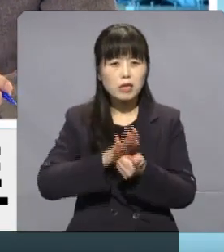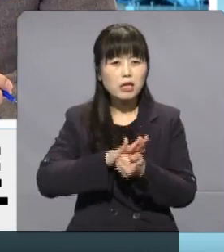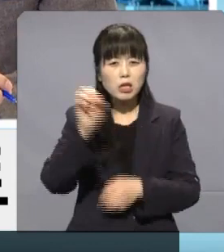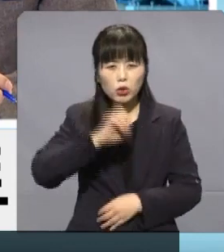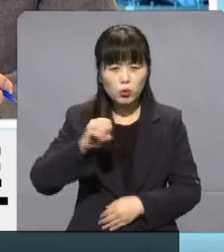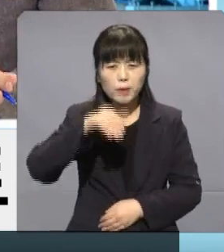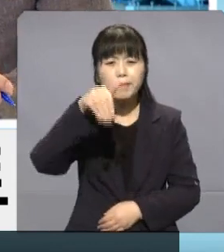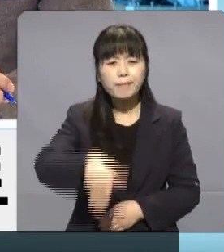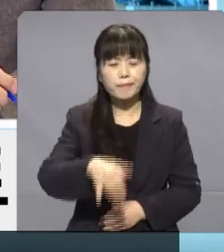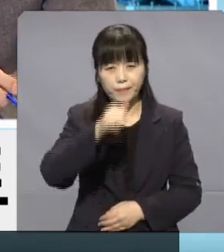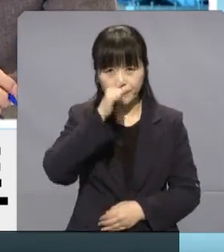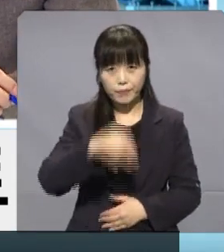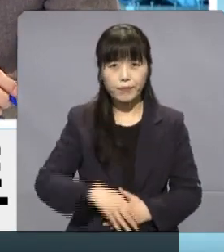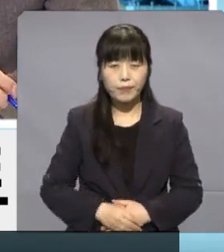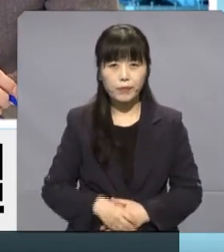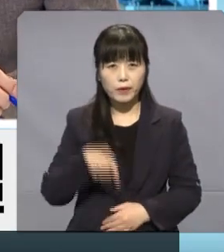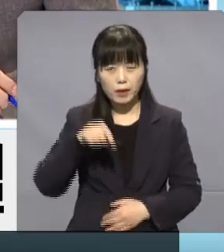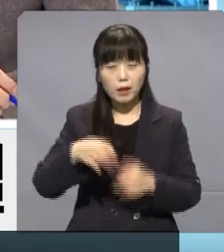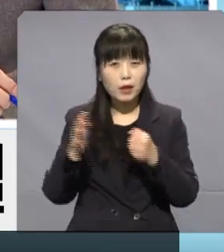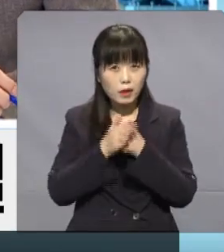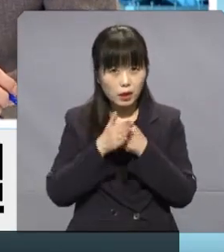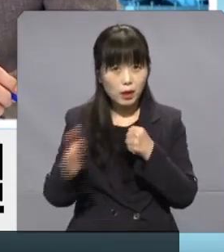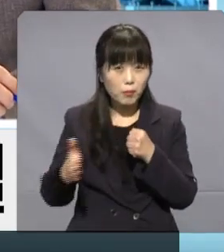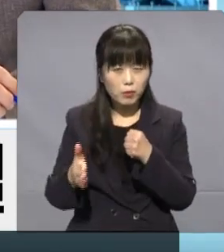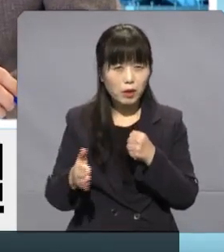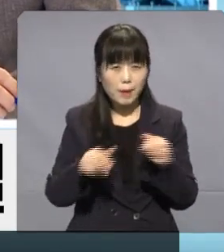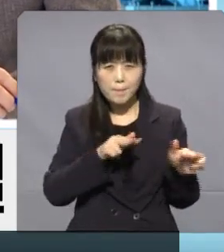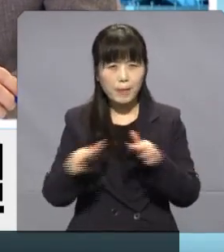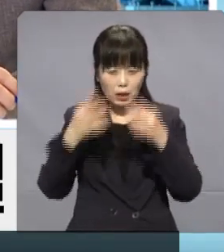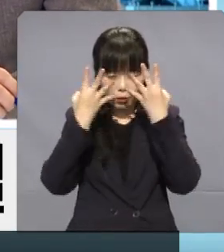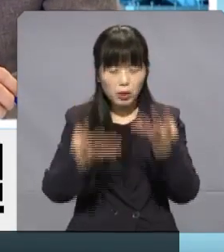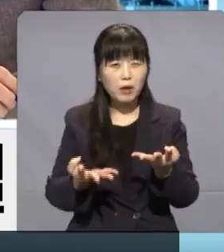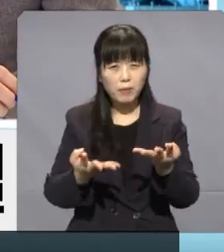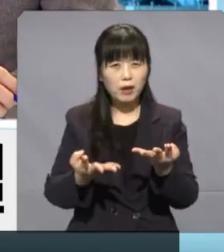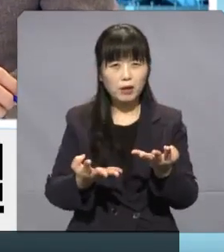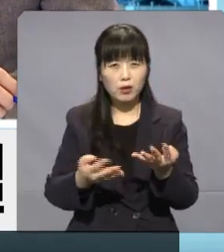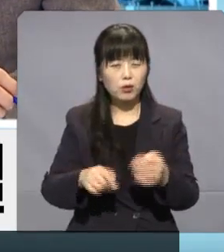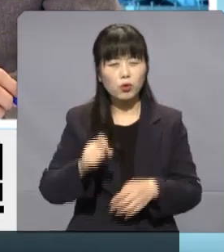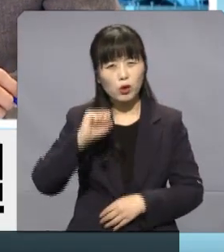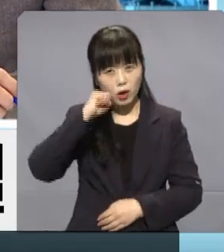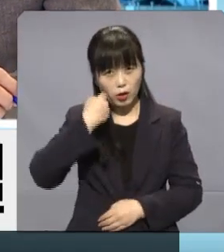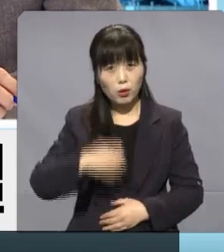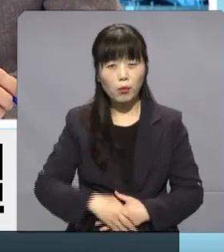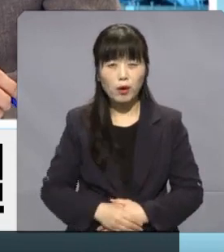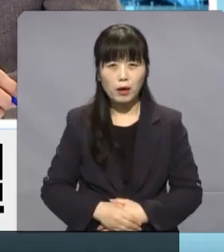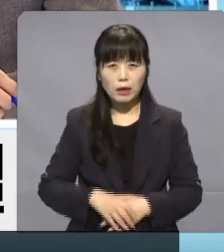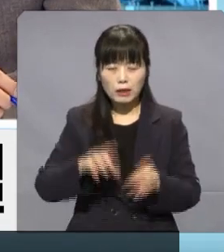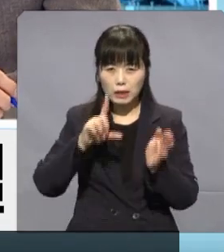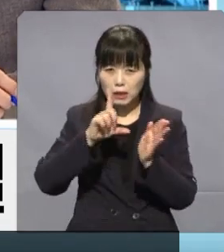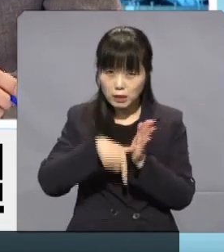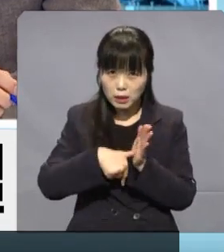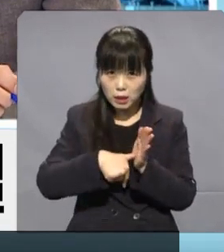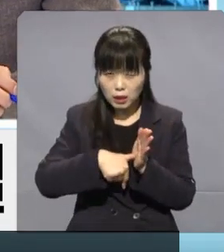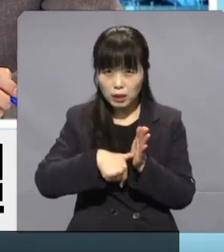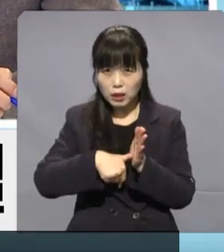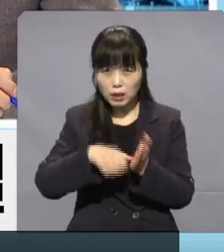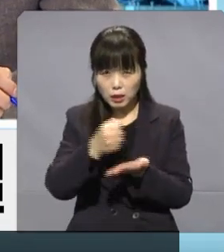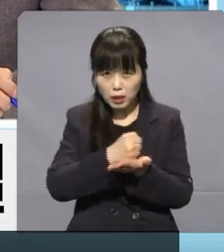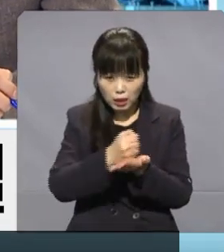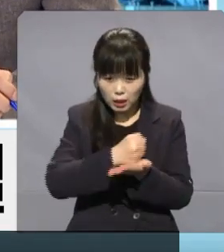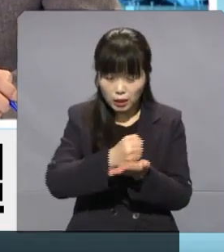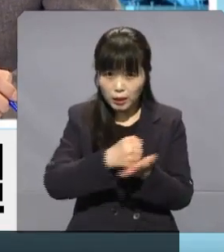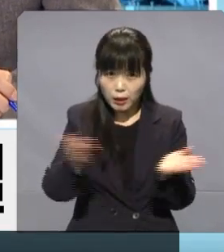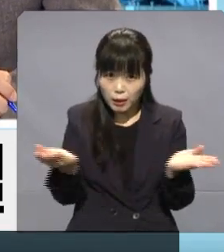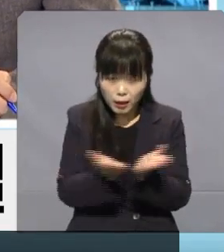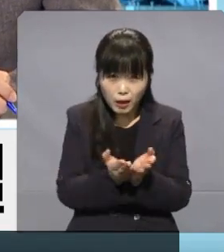너무 낮았어요. 자, 이런 상태에서 바로 또 사면한다는 게 쉽지가 않았기 때문에 타이밍으로 저는 지금이 가장 적절하다.